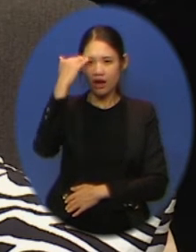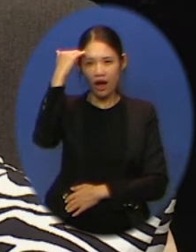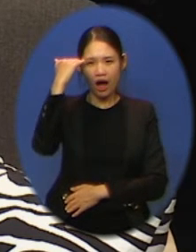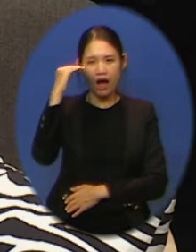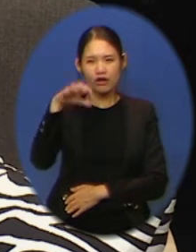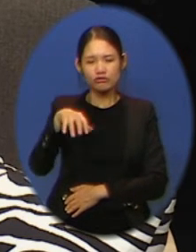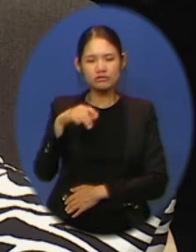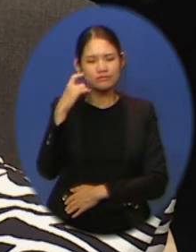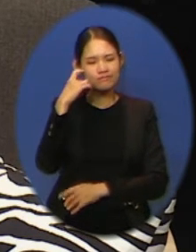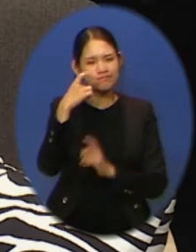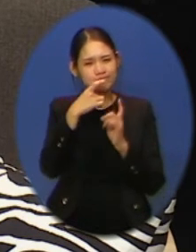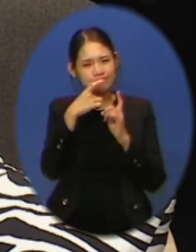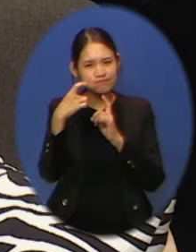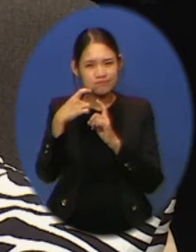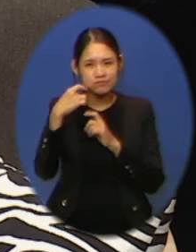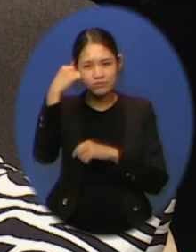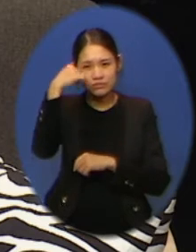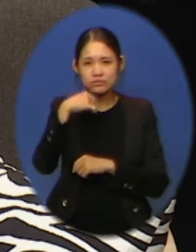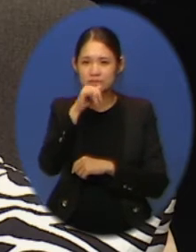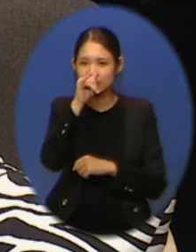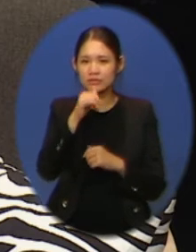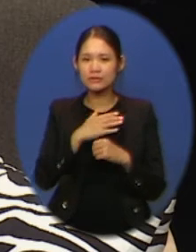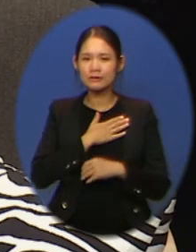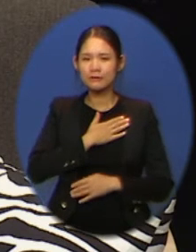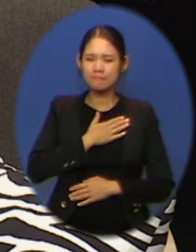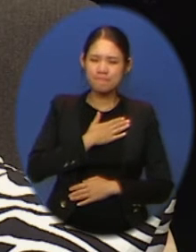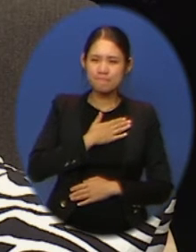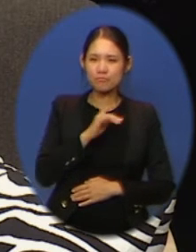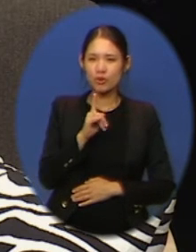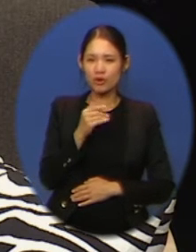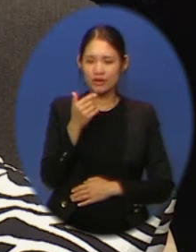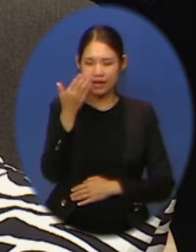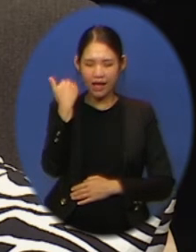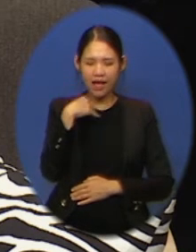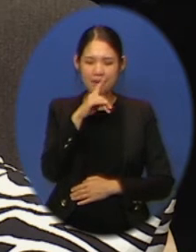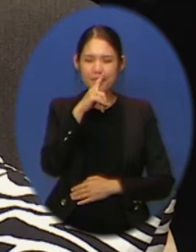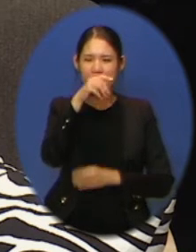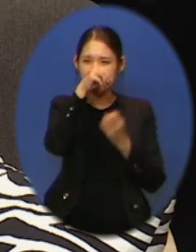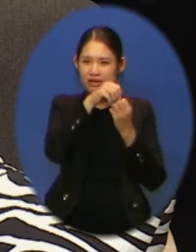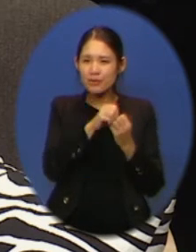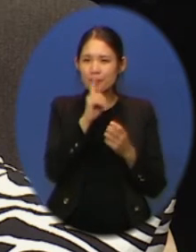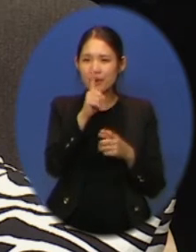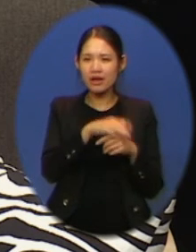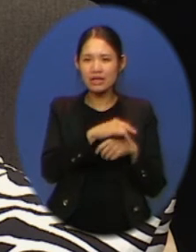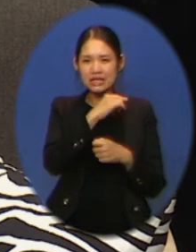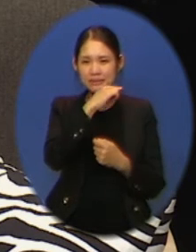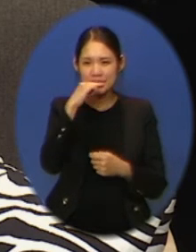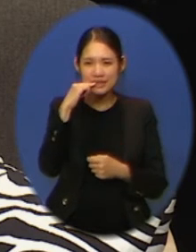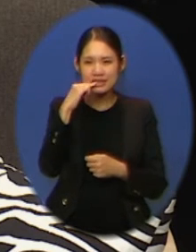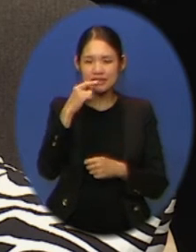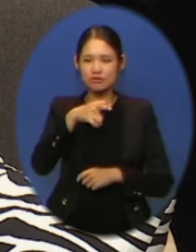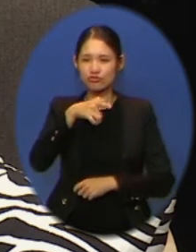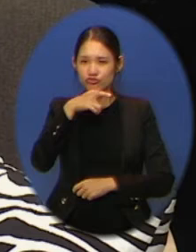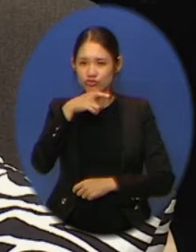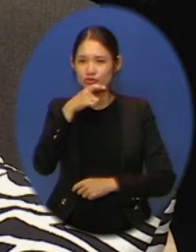옛날에 말에 그 피가 물보다 진하다는 그 속담이 네. 맞습니다.